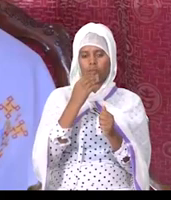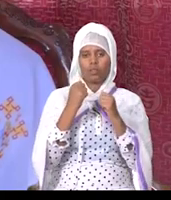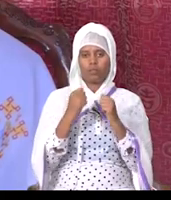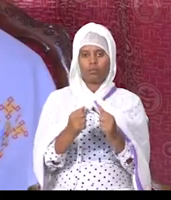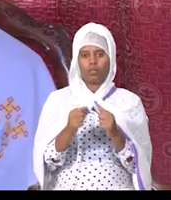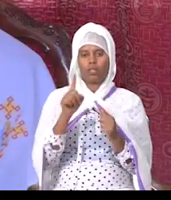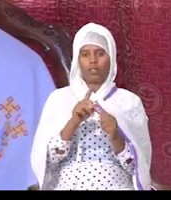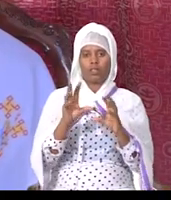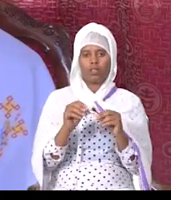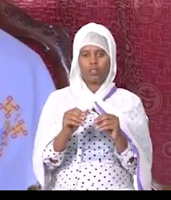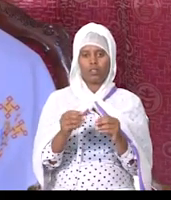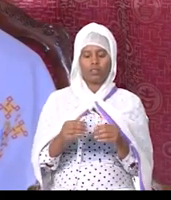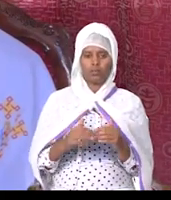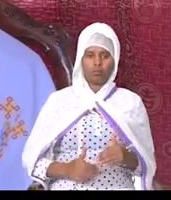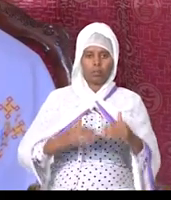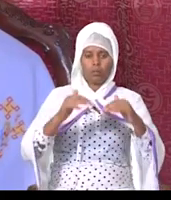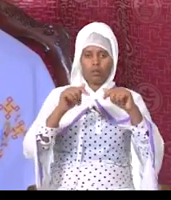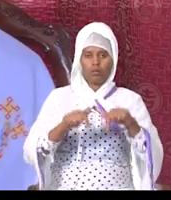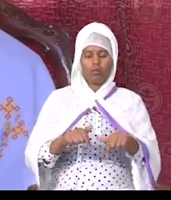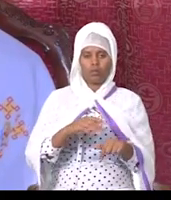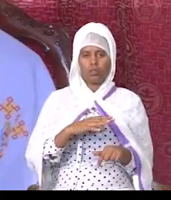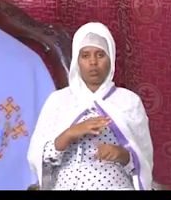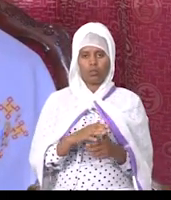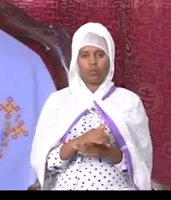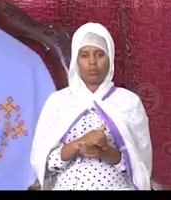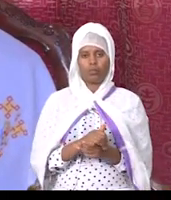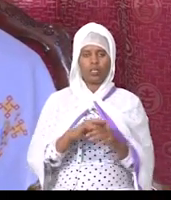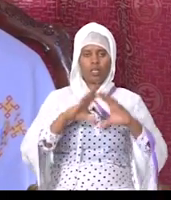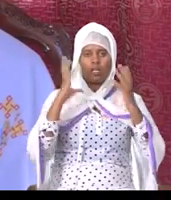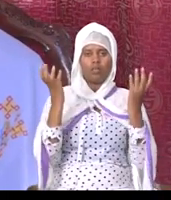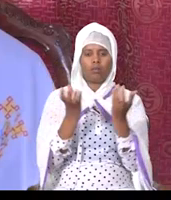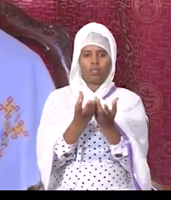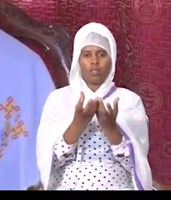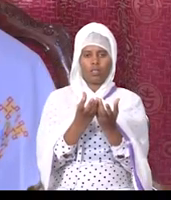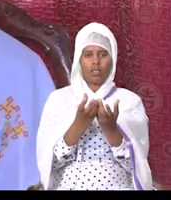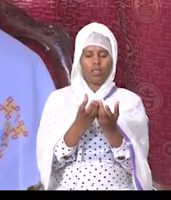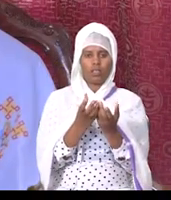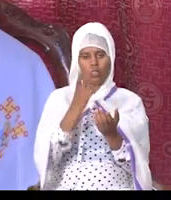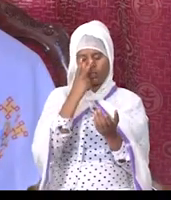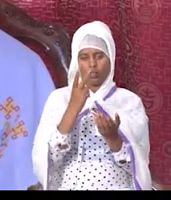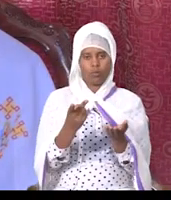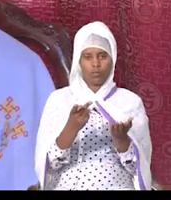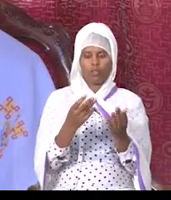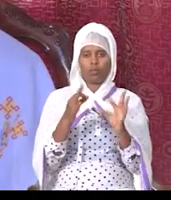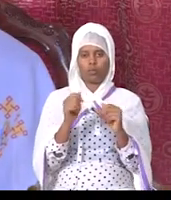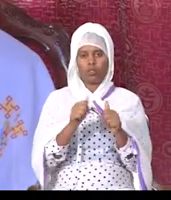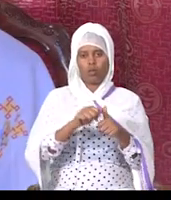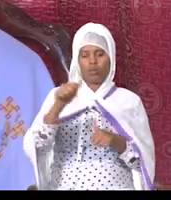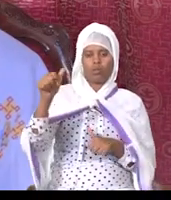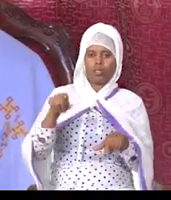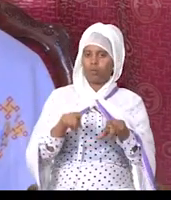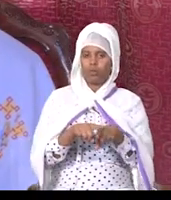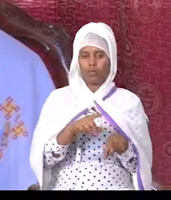ክንጥቀመሉ ይግባእ። ንየናይ ነዚ ቴክኖሎጂ ሎሚ ግሎባላይዜሽን ተባሂሉ ዓለም ናብ ቁሸት ትኸደሉ ዘላ ዘመን እዩ።